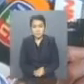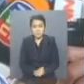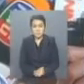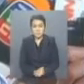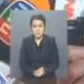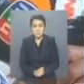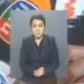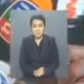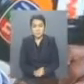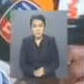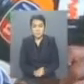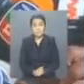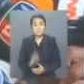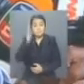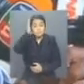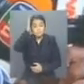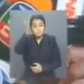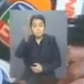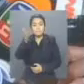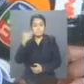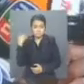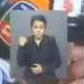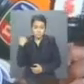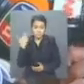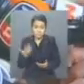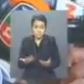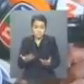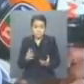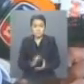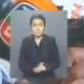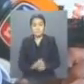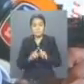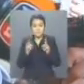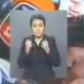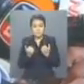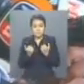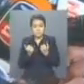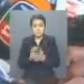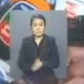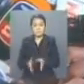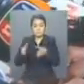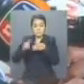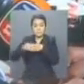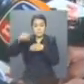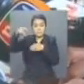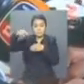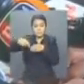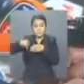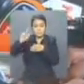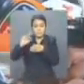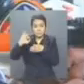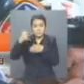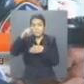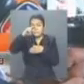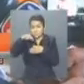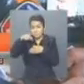ครับอนาคตก็เป็นอีกเรื่องหนึ่งนะครับแต่วันนี้ก็ตั้งใจอยู่ที่ภูมิใจไทยอนาคตทางการเมืองก็